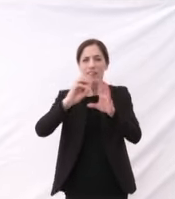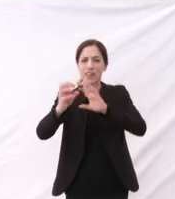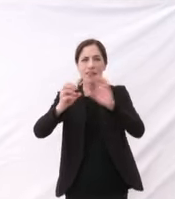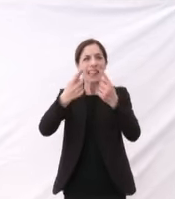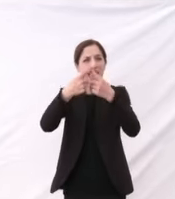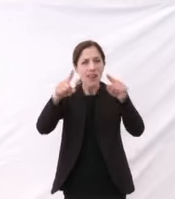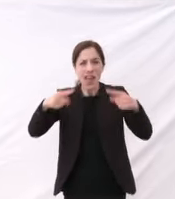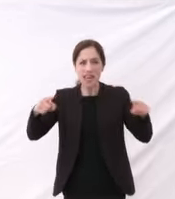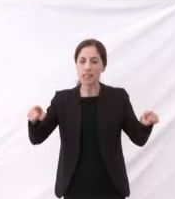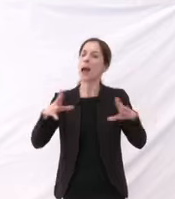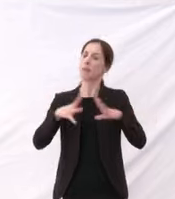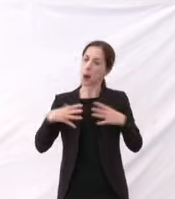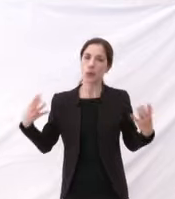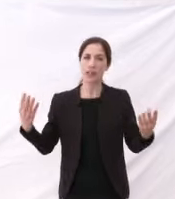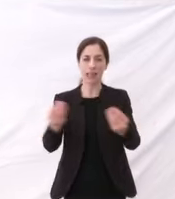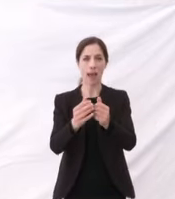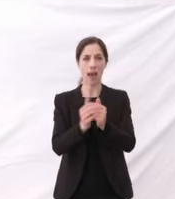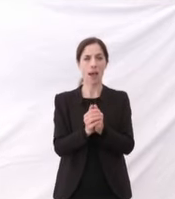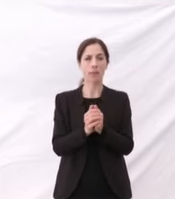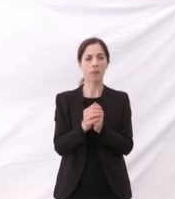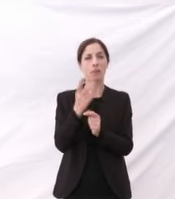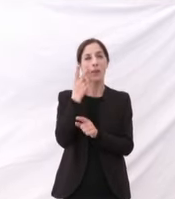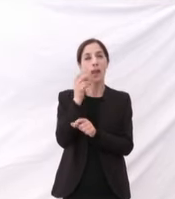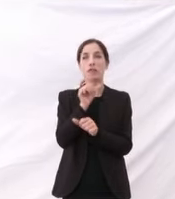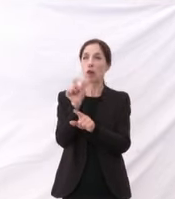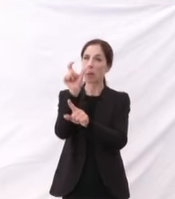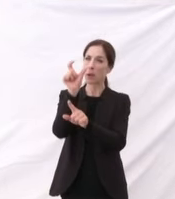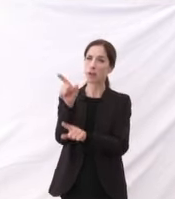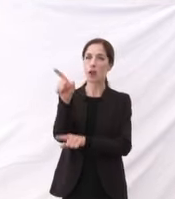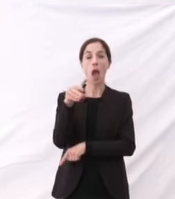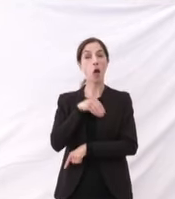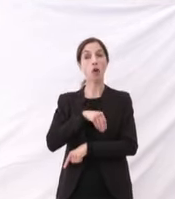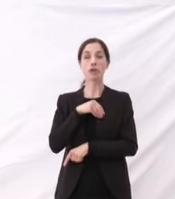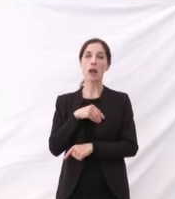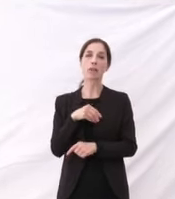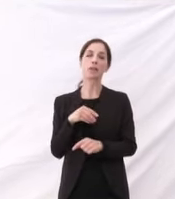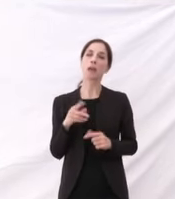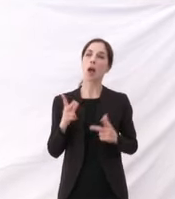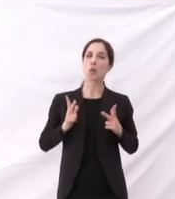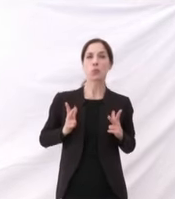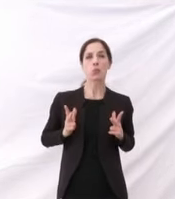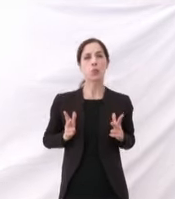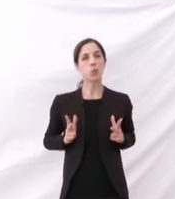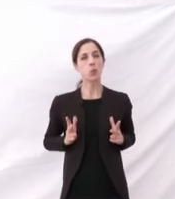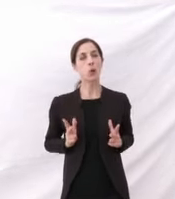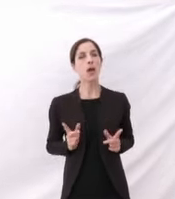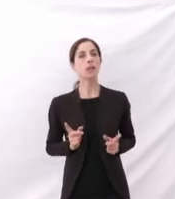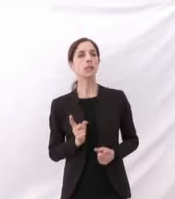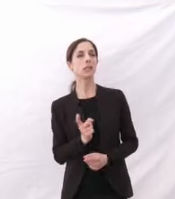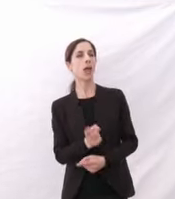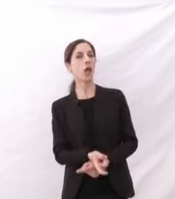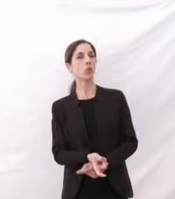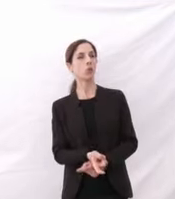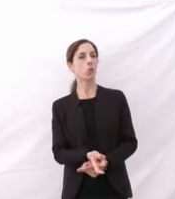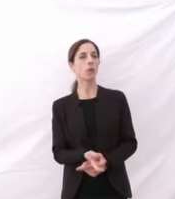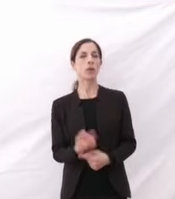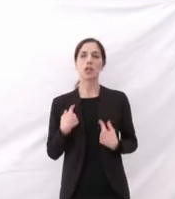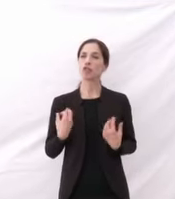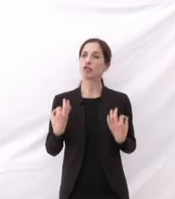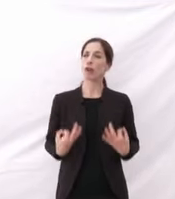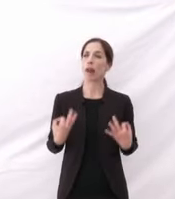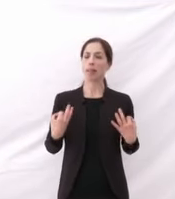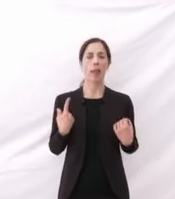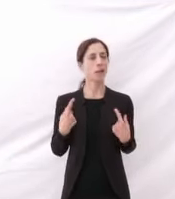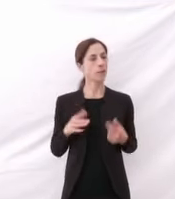Diffidiamo delle coscienze pacificate sedute sulle loro